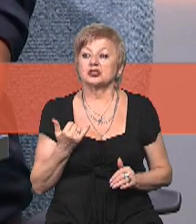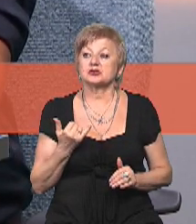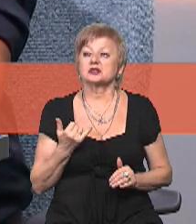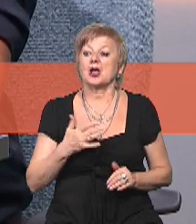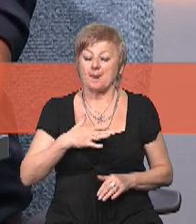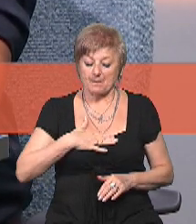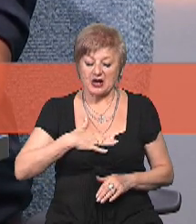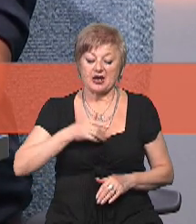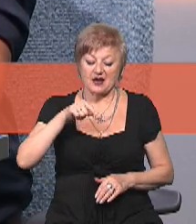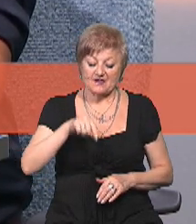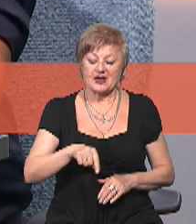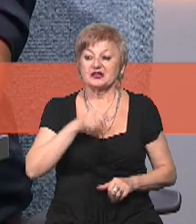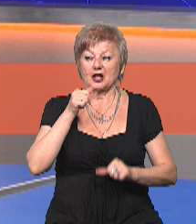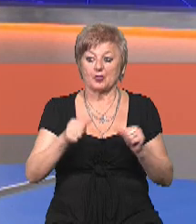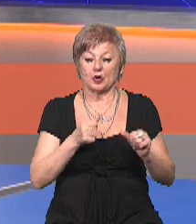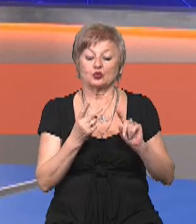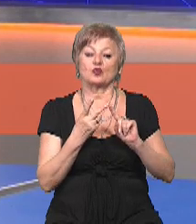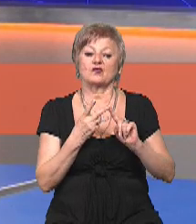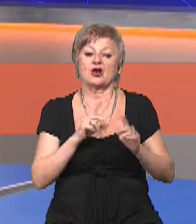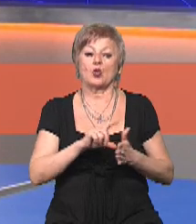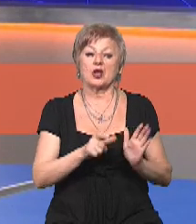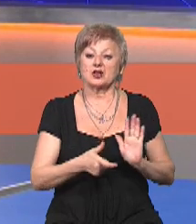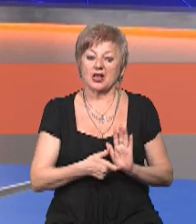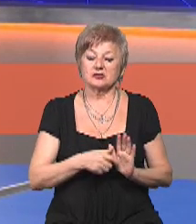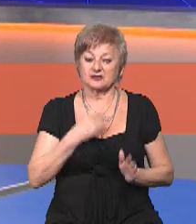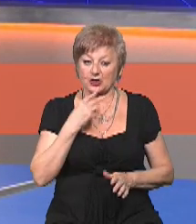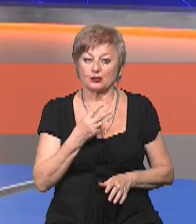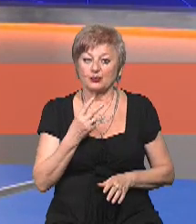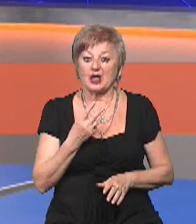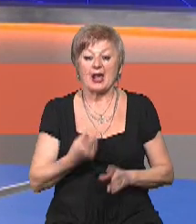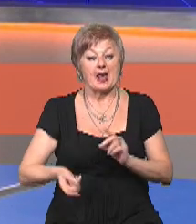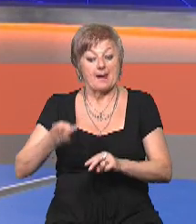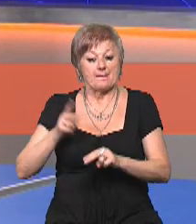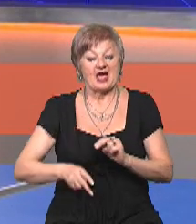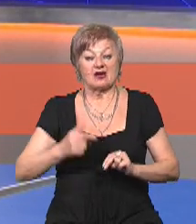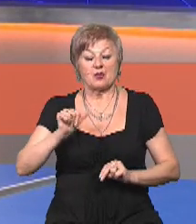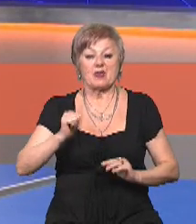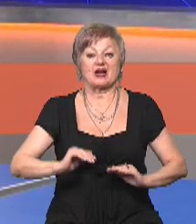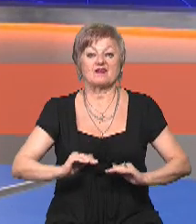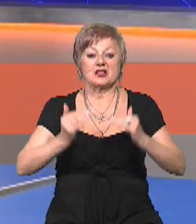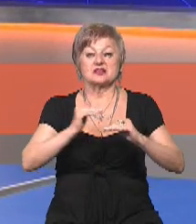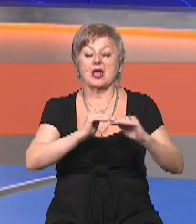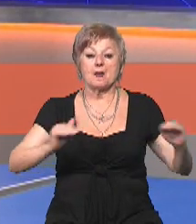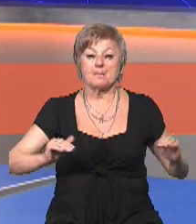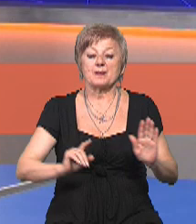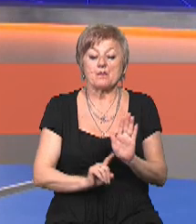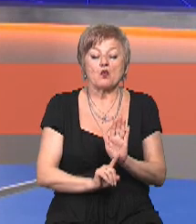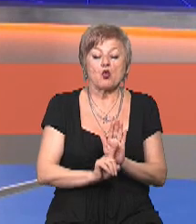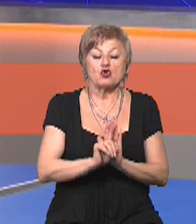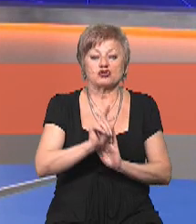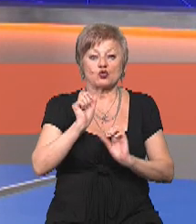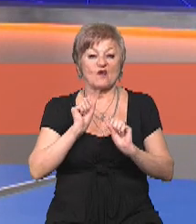Ми в цьому році, у нас другий клас, вони завершують перший етап початкової школи. Зараз початкова